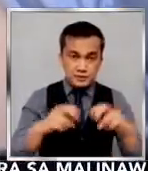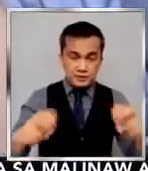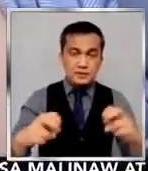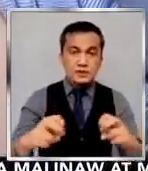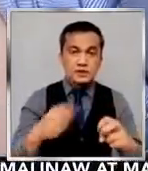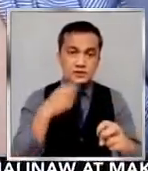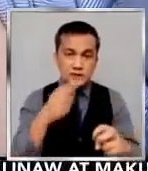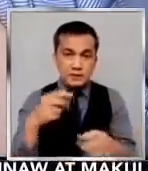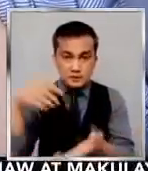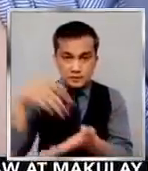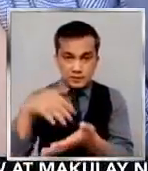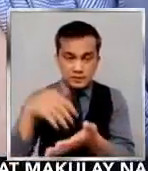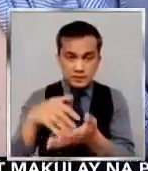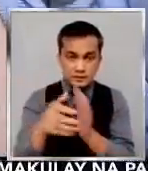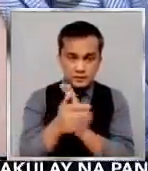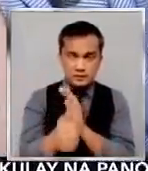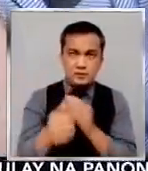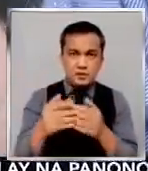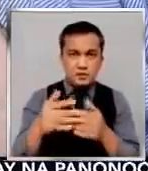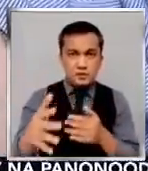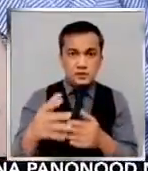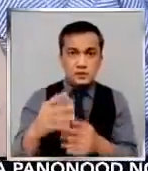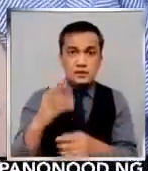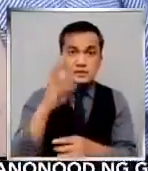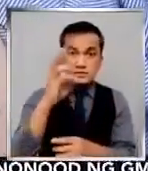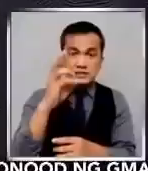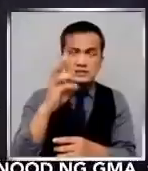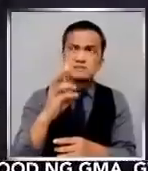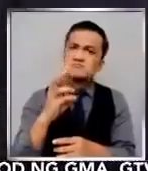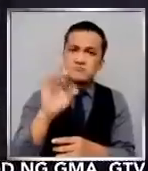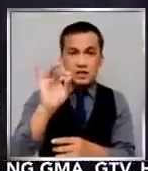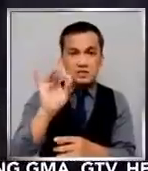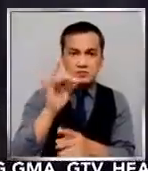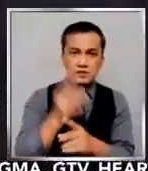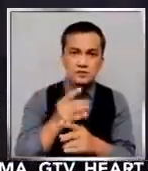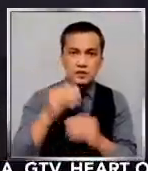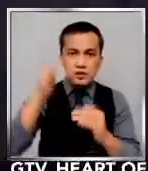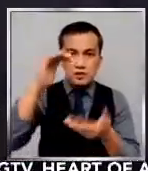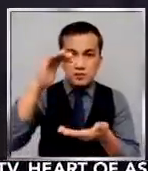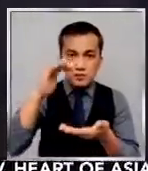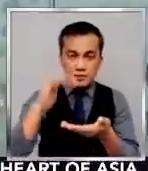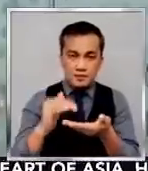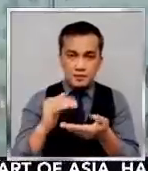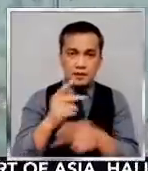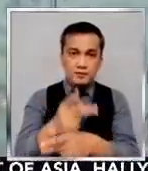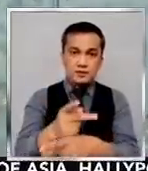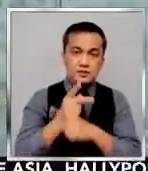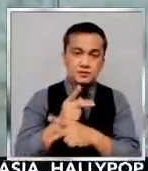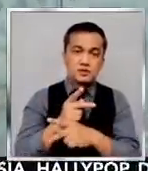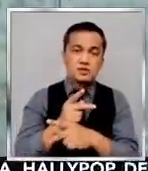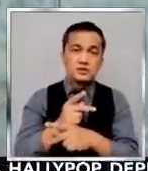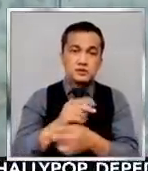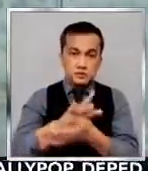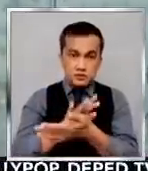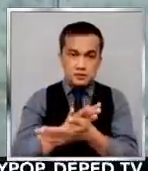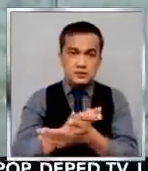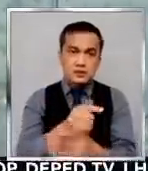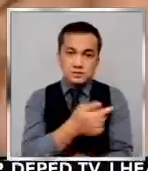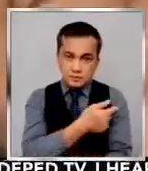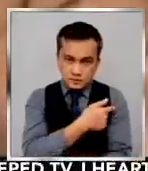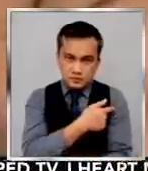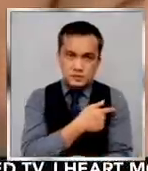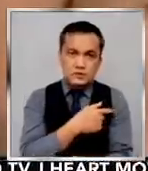ng 6 hanggang 8 buwan ay bumababa ang neutralizing antibody o protection laban sa COVID ng mga nabakunahan ng